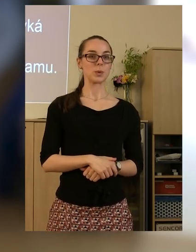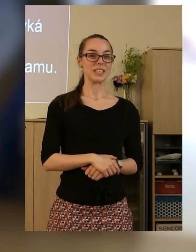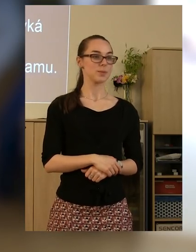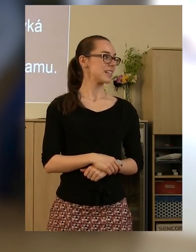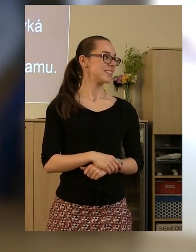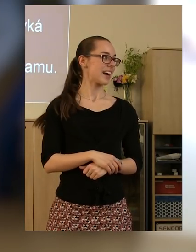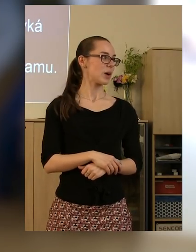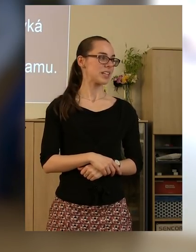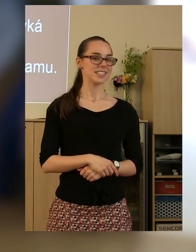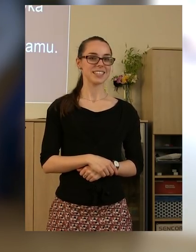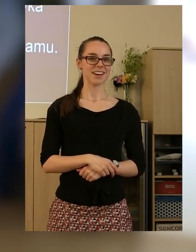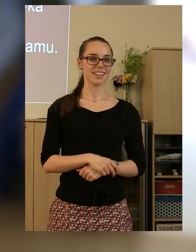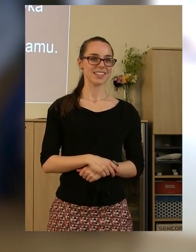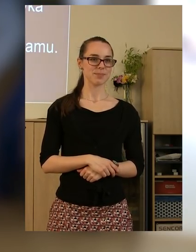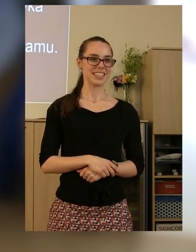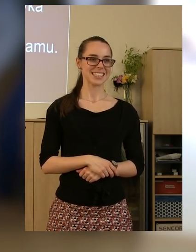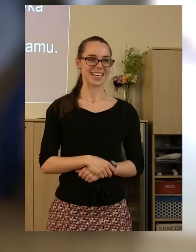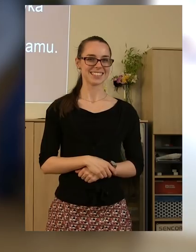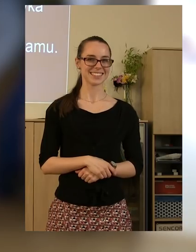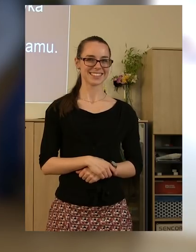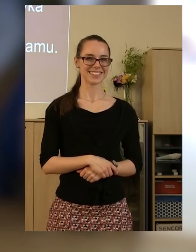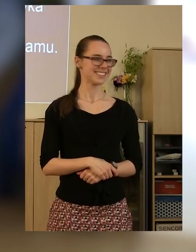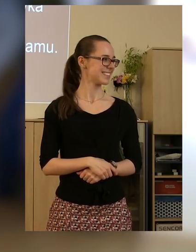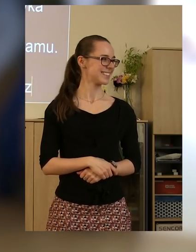Pokud někdo má nějaké otázky, neváhejte a zeptejte se.